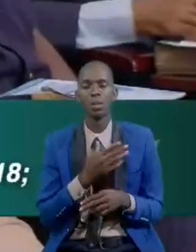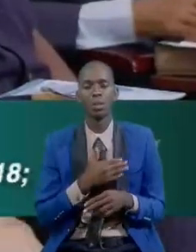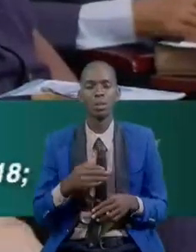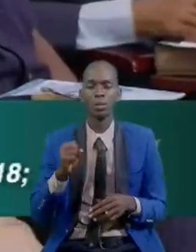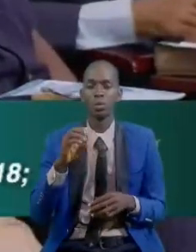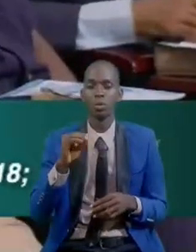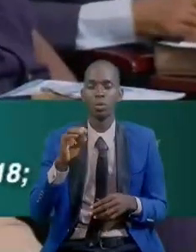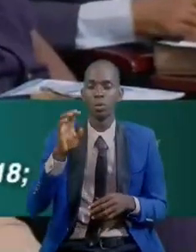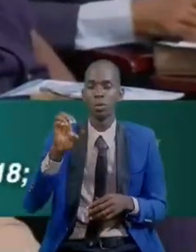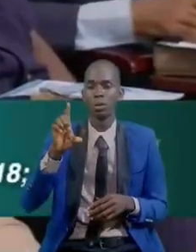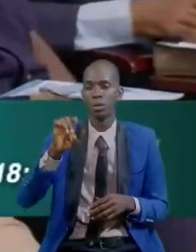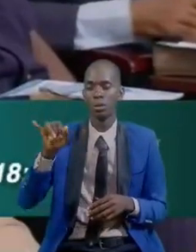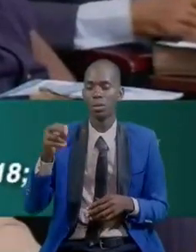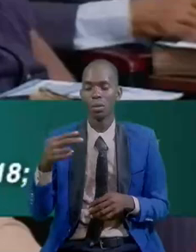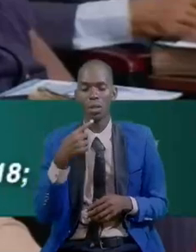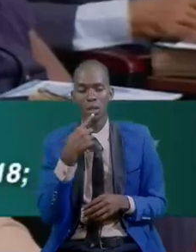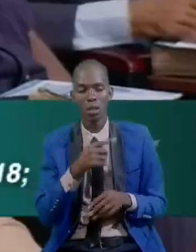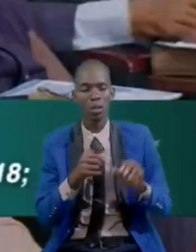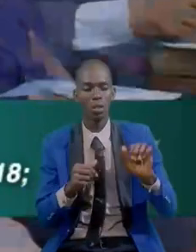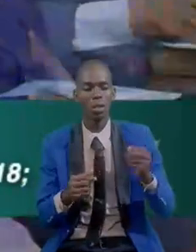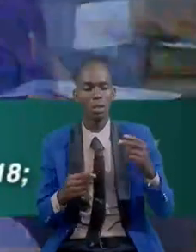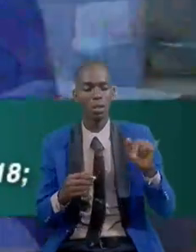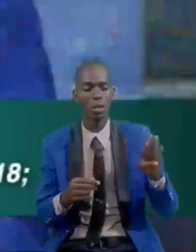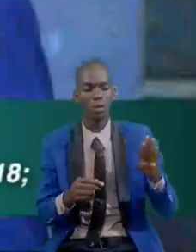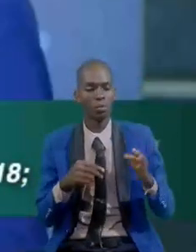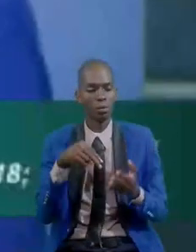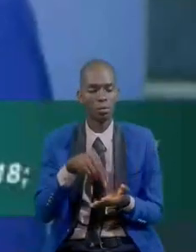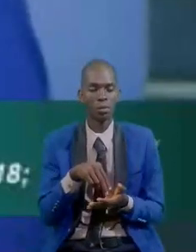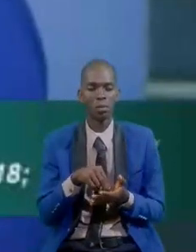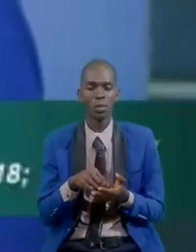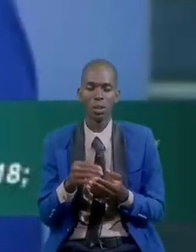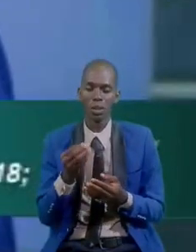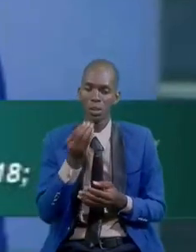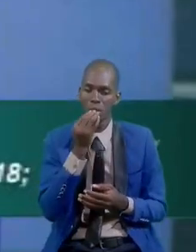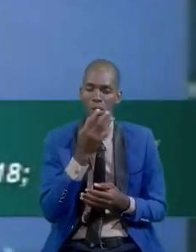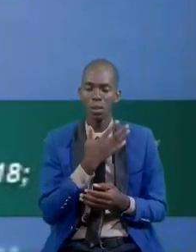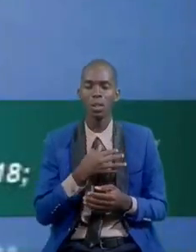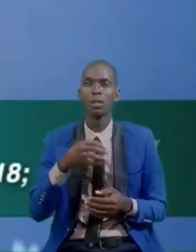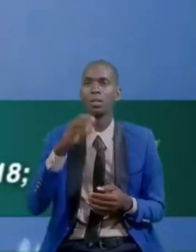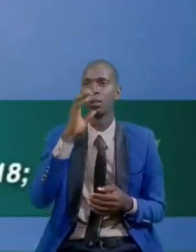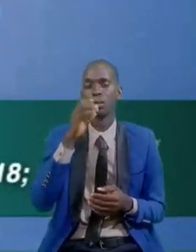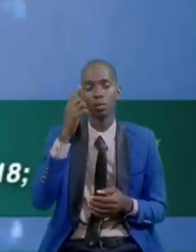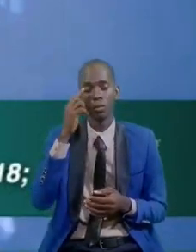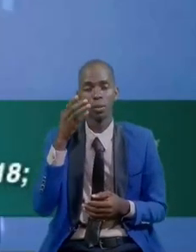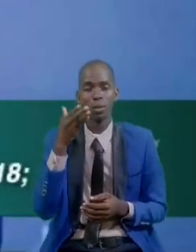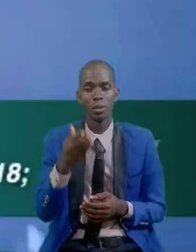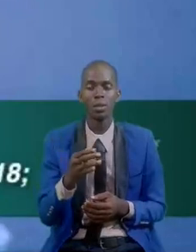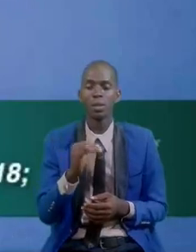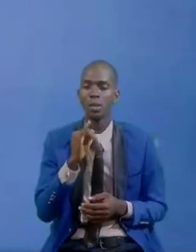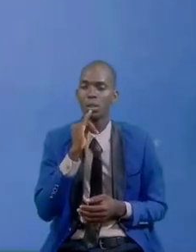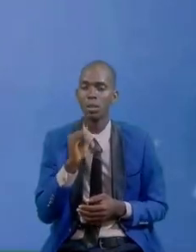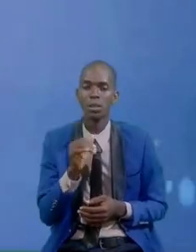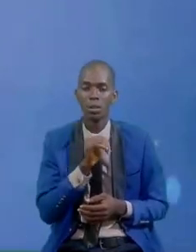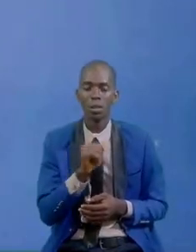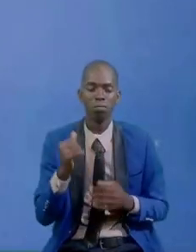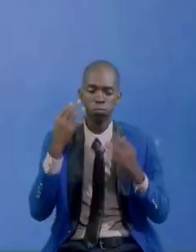Élie dit à Achab, monte, mange, bois, car il se fait un bruit